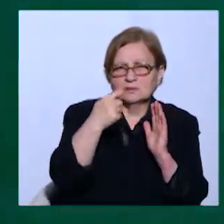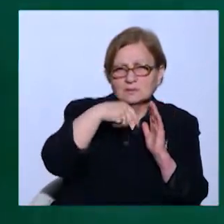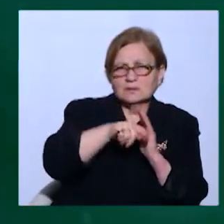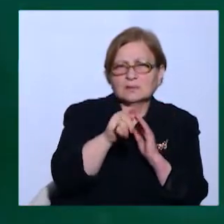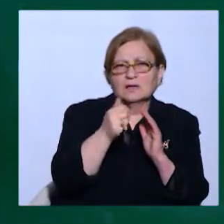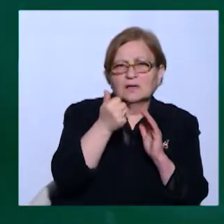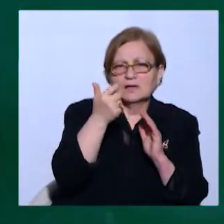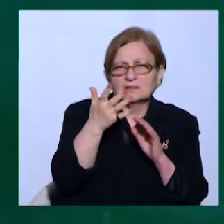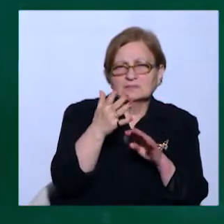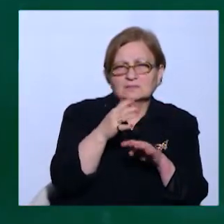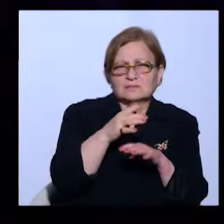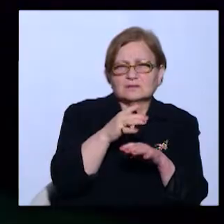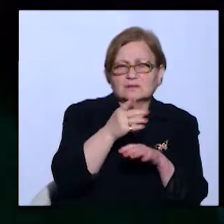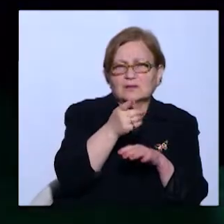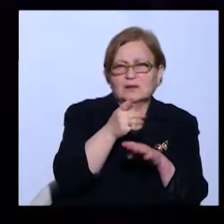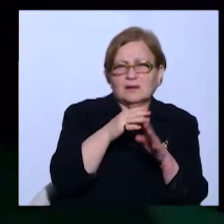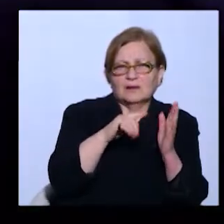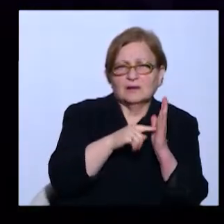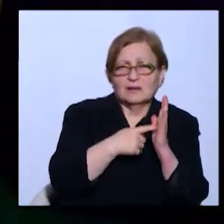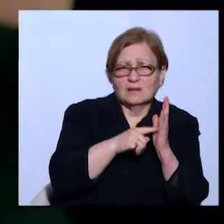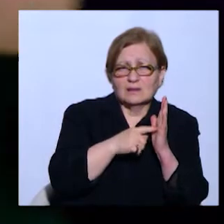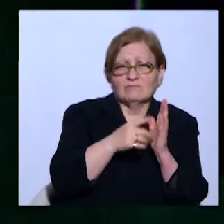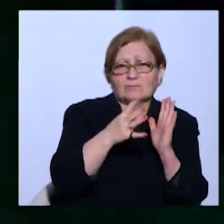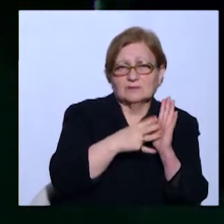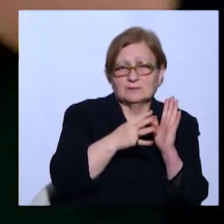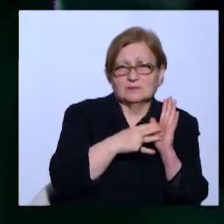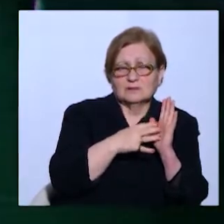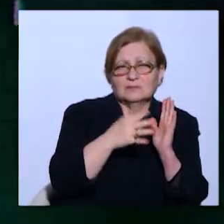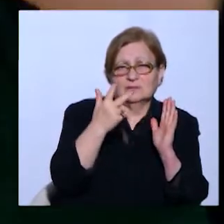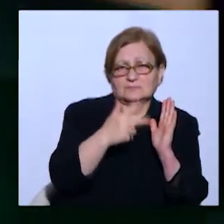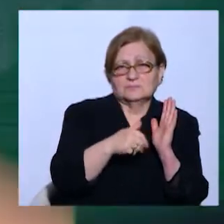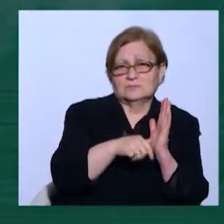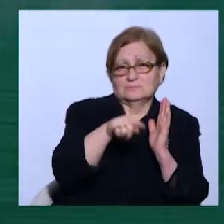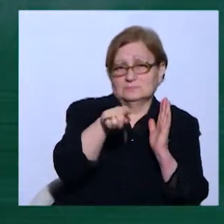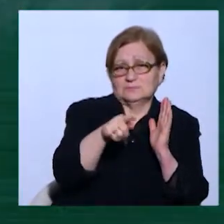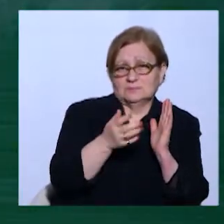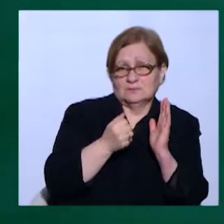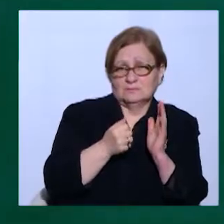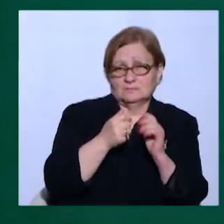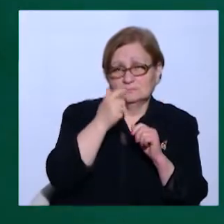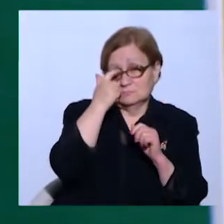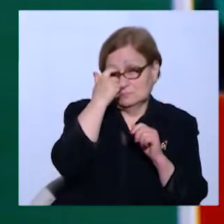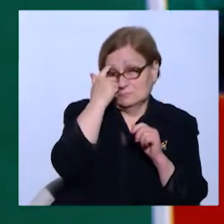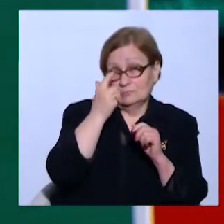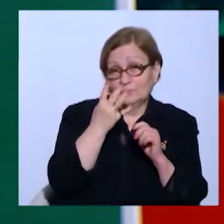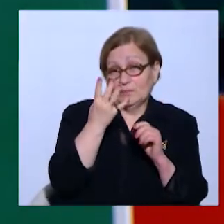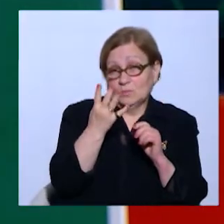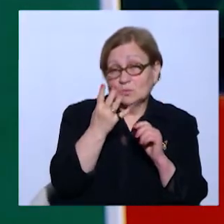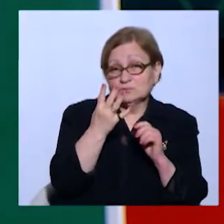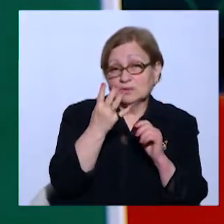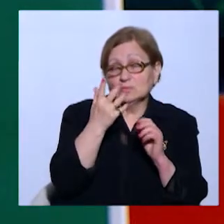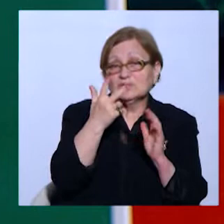რამდენ ჯერღაც? ანუ რამდენ ჯერღაც? რა თქმა უნდა ბევრი ლაპარაკი. 9 ჯერ არის 36. მაშინ 36 არის 4-ის